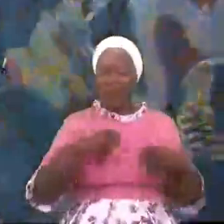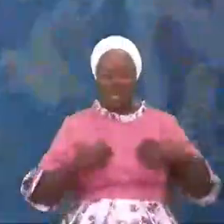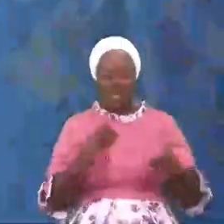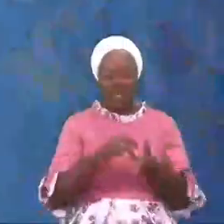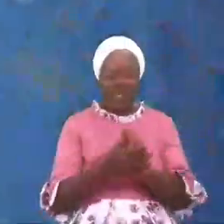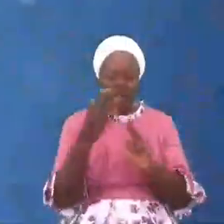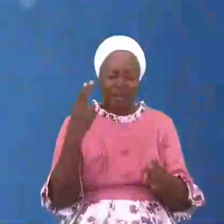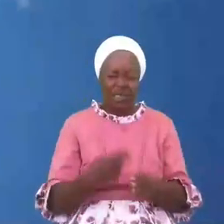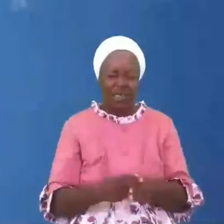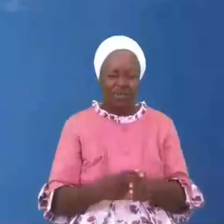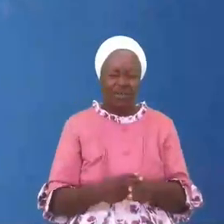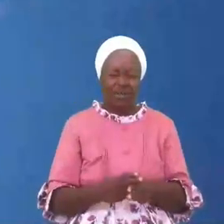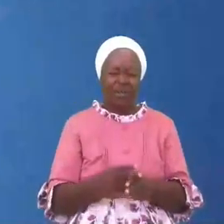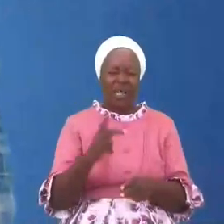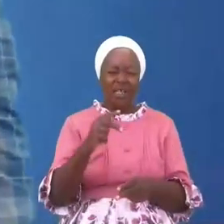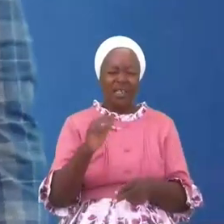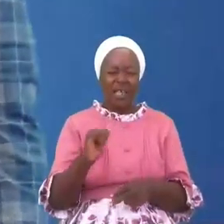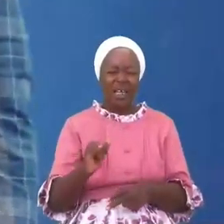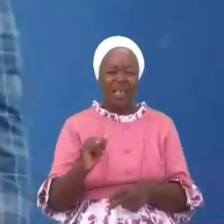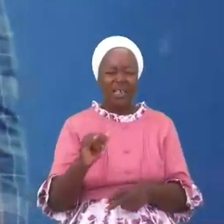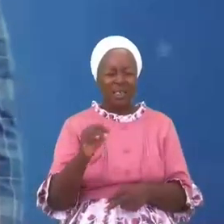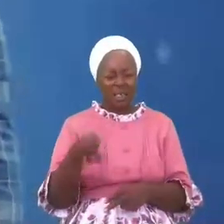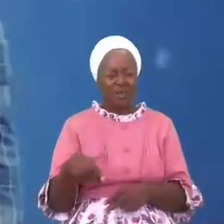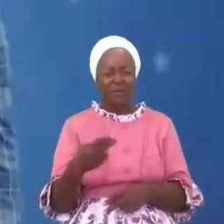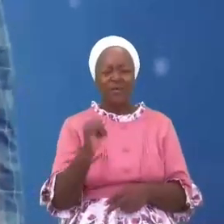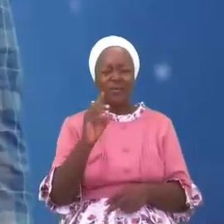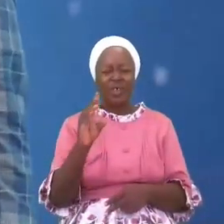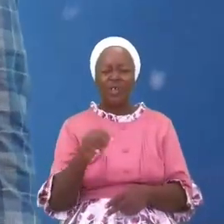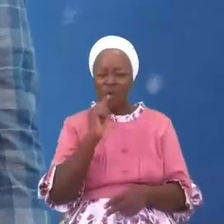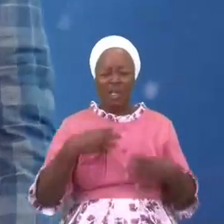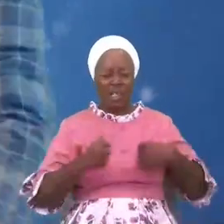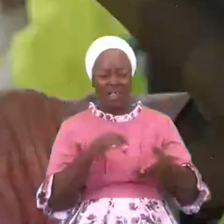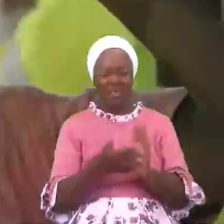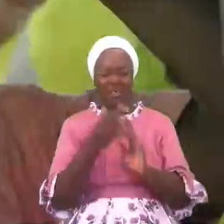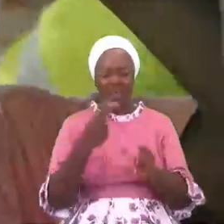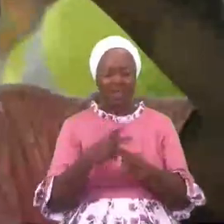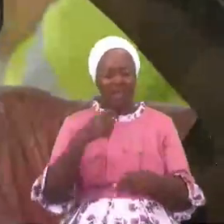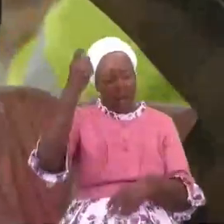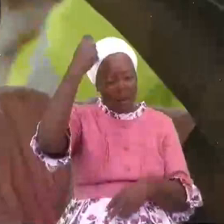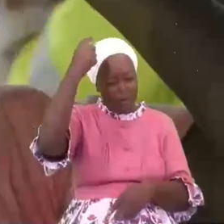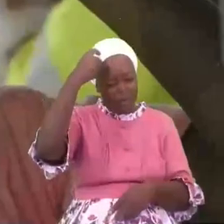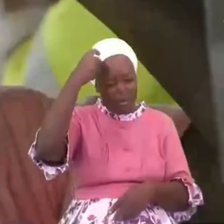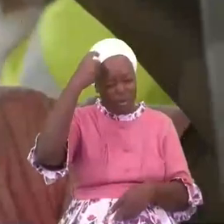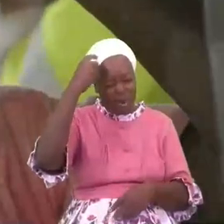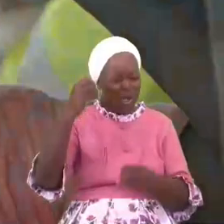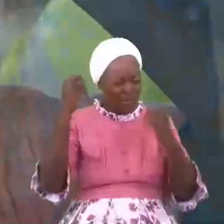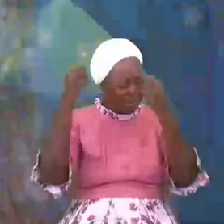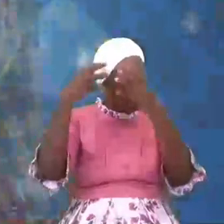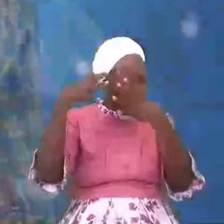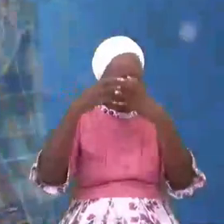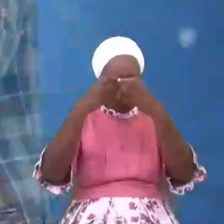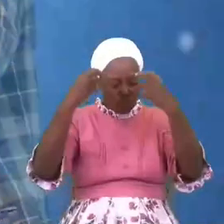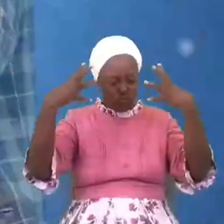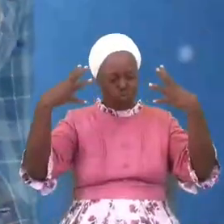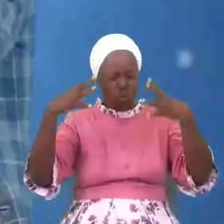Jésus. Fièvre typhoïde, tu es guéri au nom de Jésus. Tumeur du cerveau, sois ôté